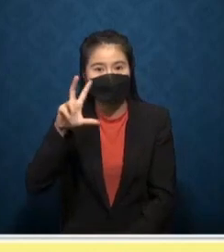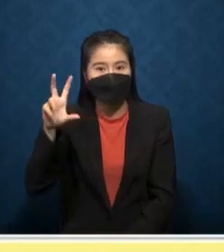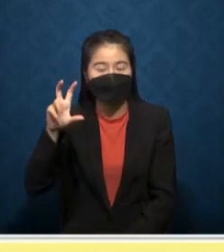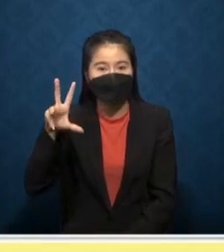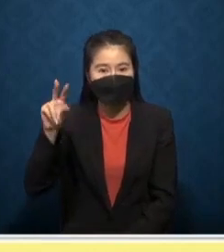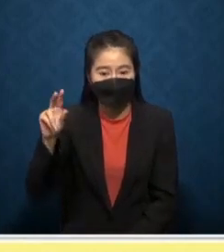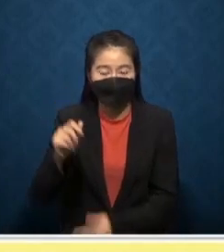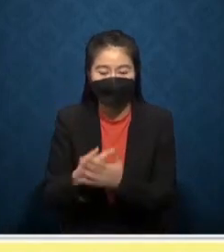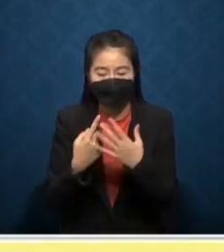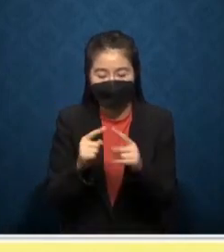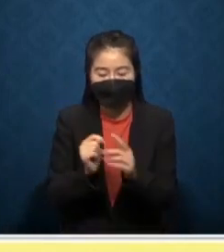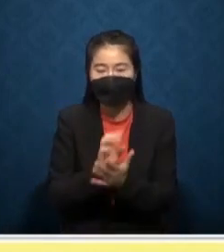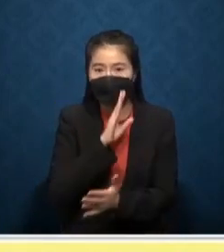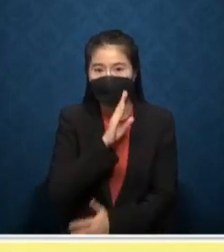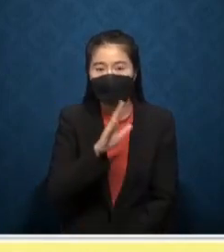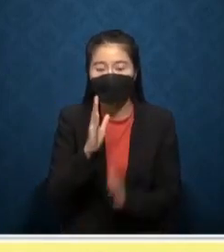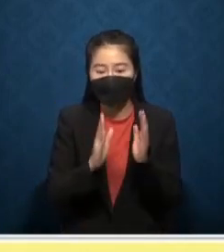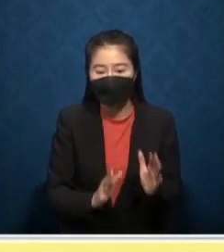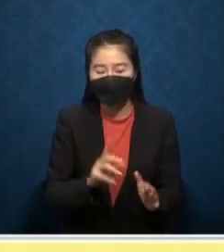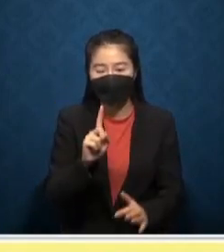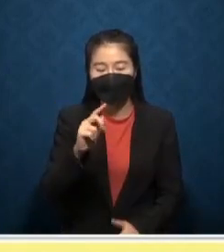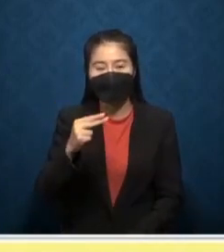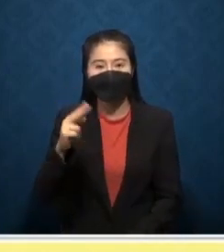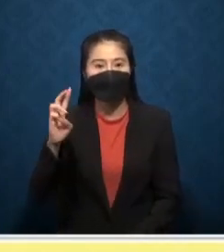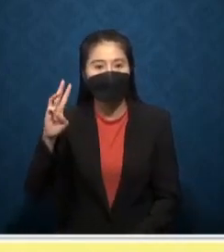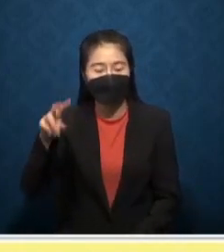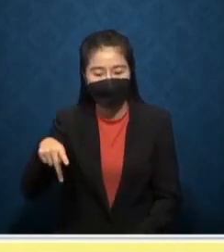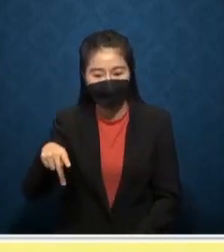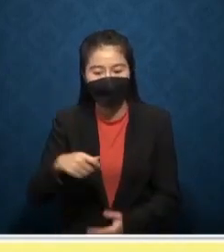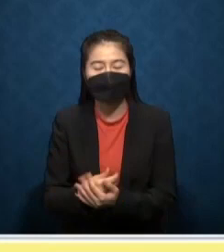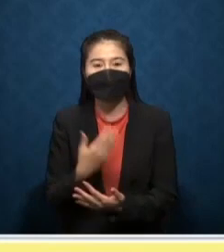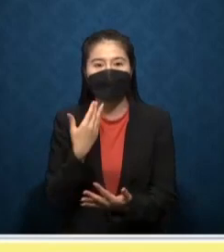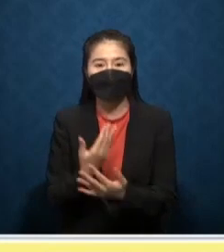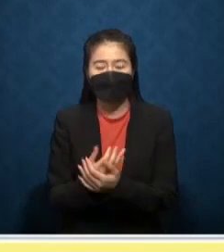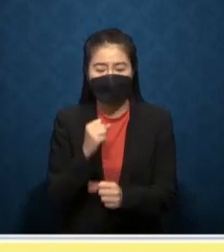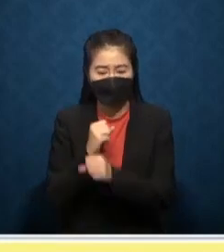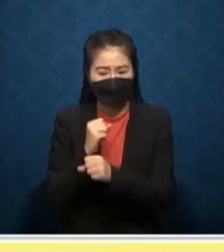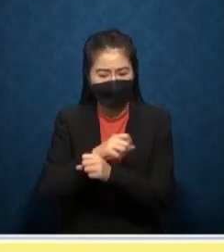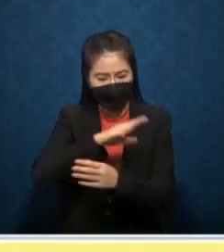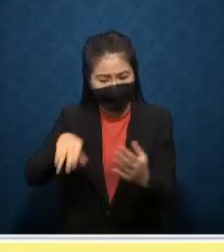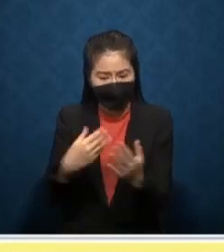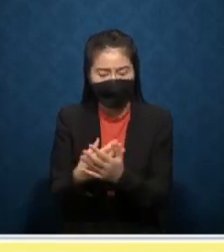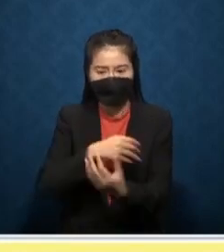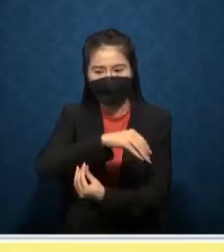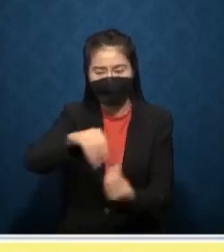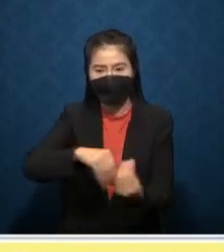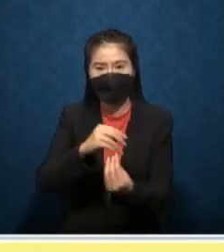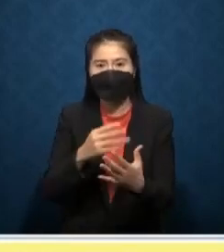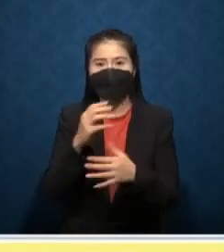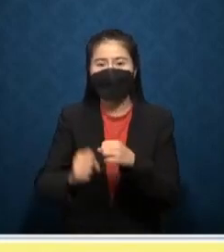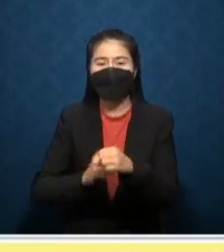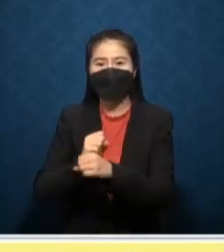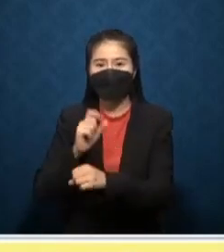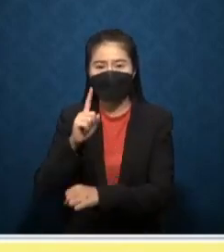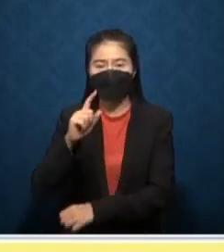000 คนมัจะมีรายได้เกือบ 2,000 ล้านบาทต่ปีถ้าทำงานทุกวันเศรษฐิที่มัน